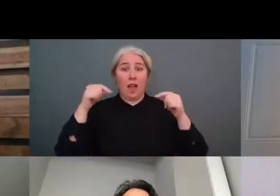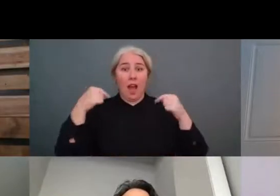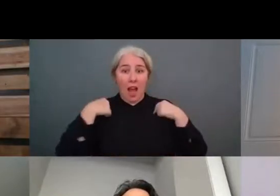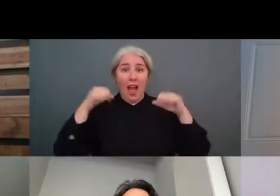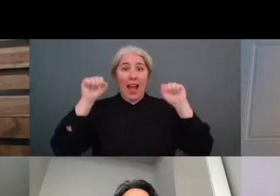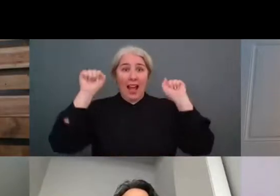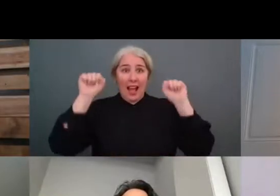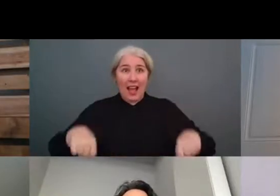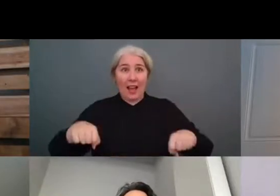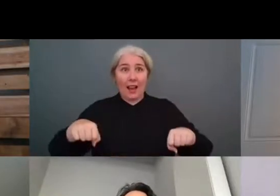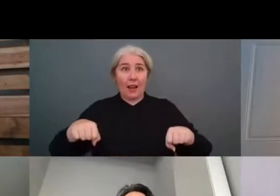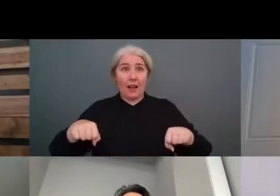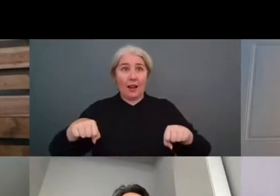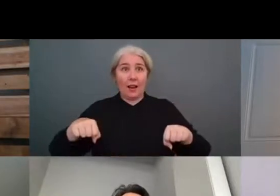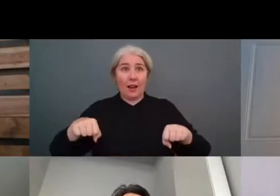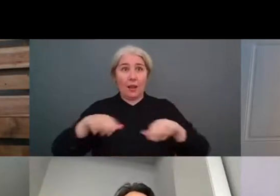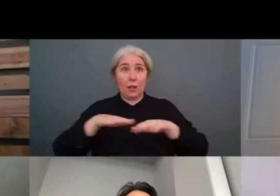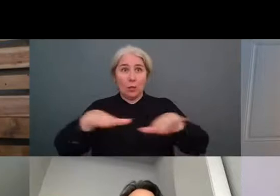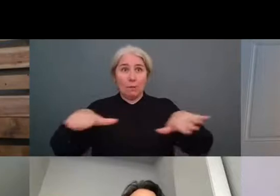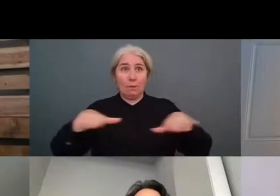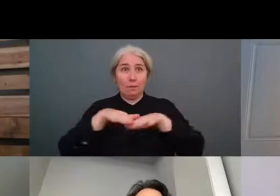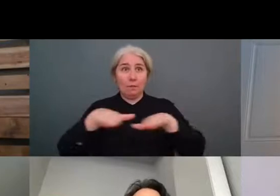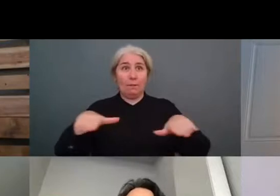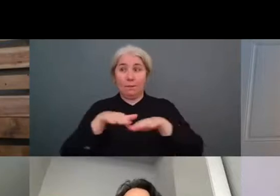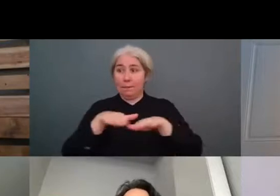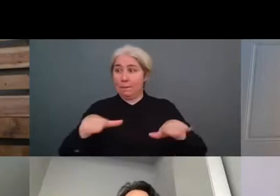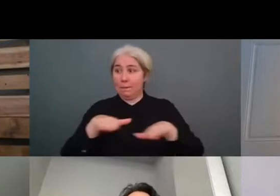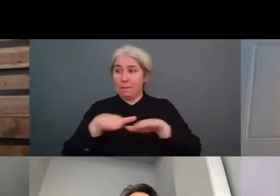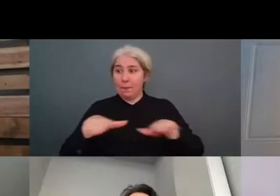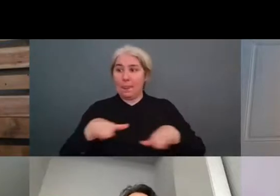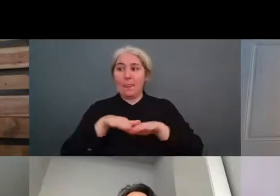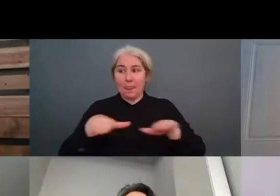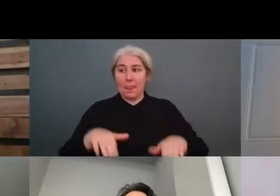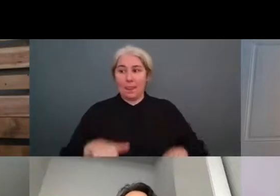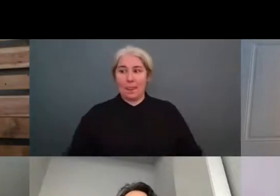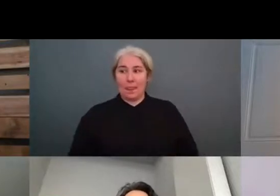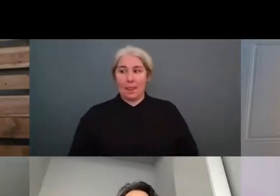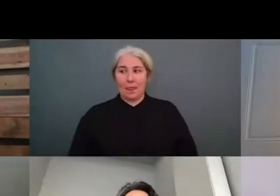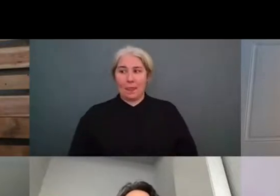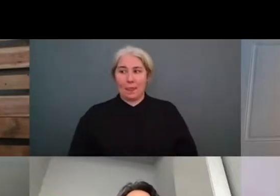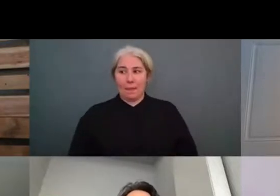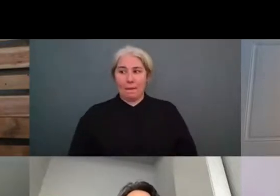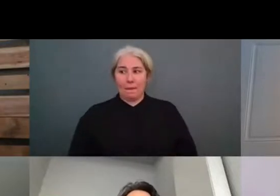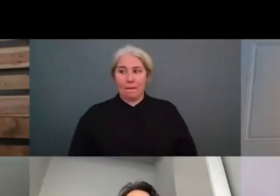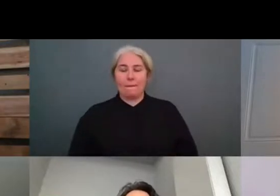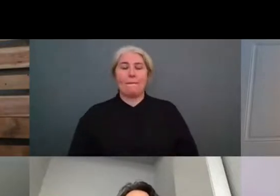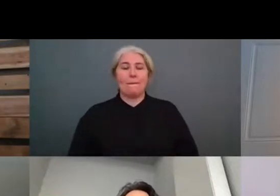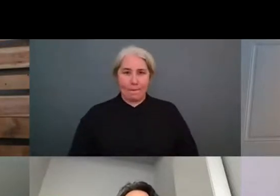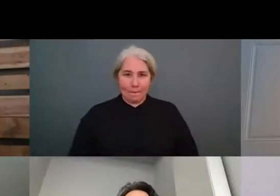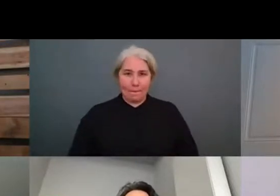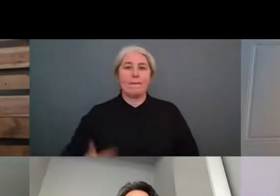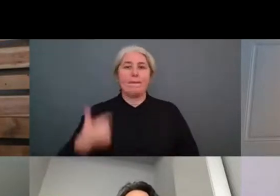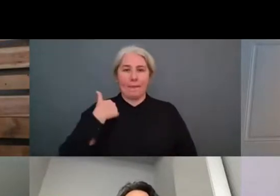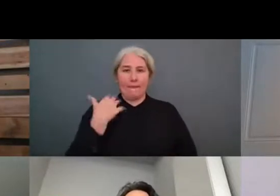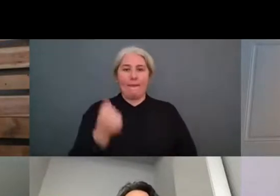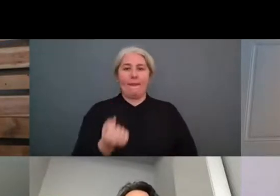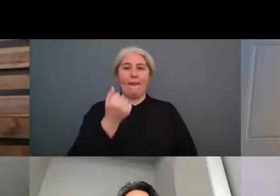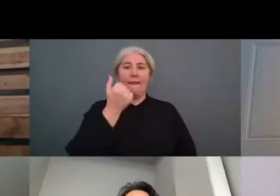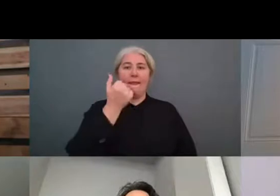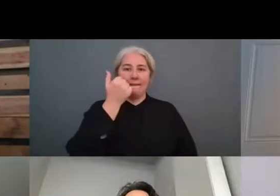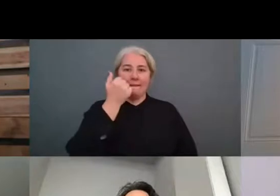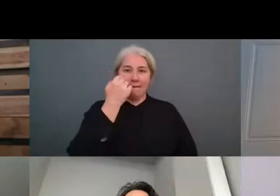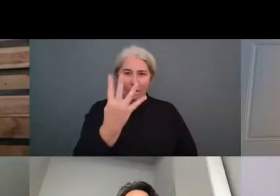changé ma vie parce que aujourd'hui quand je vais dans une piscine ou quand je vais me baigner dans l'océan j'ai plus de prothèses j'ai plus de fauteuil